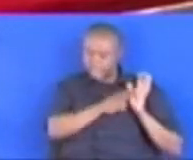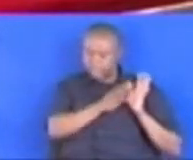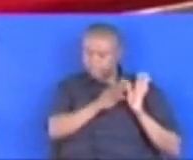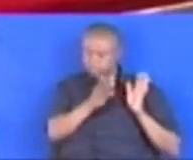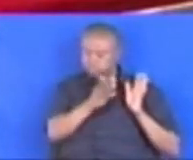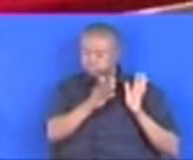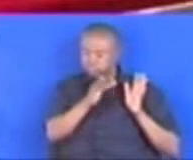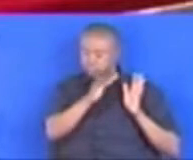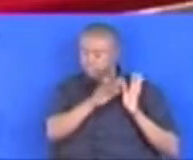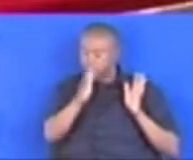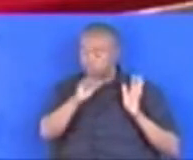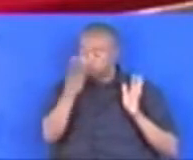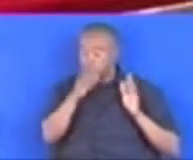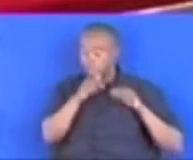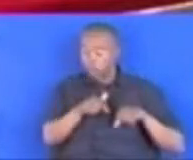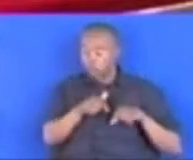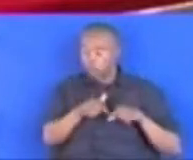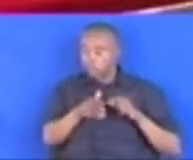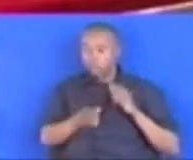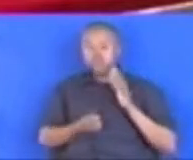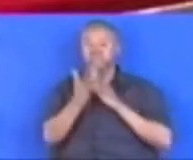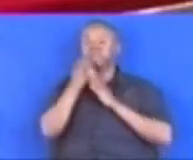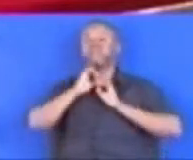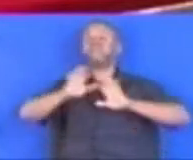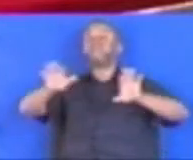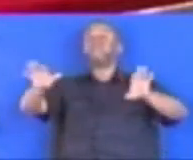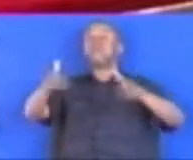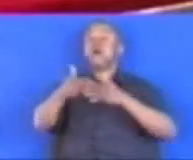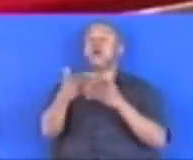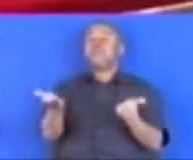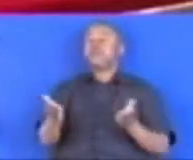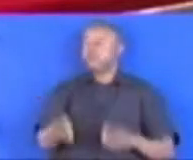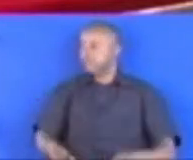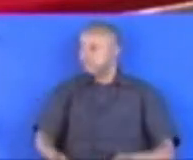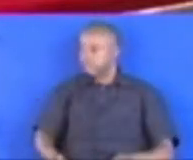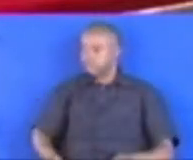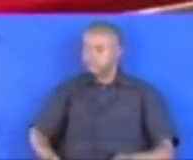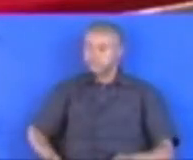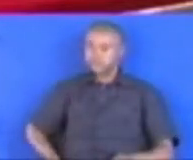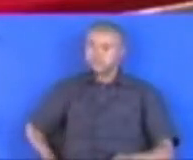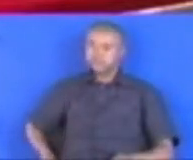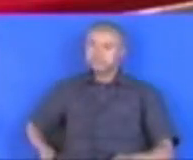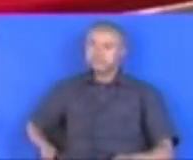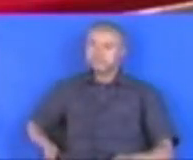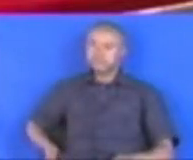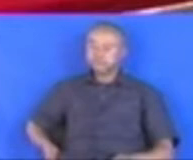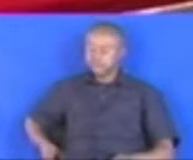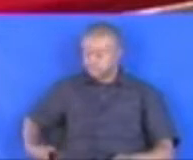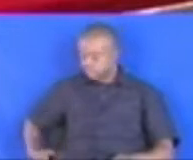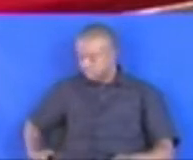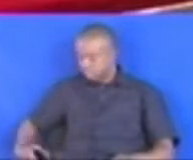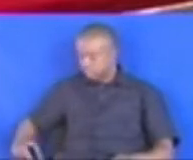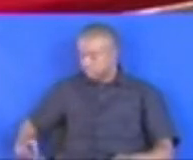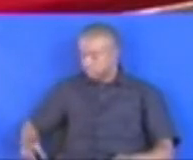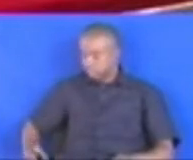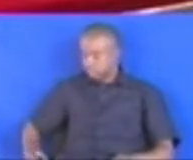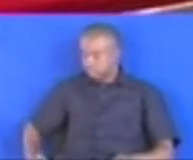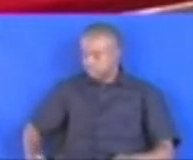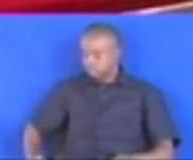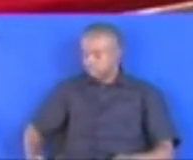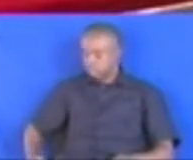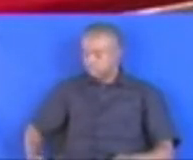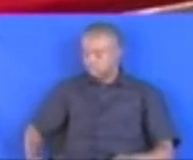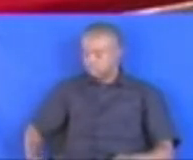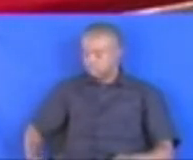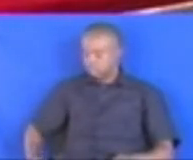mpaka Machi 2021 haukuweza kusambaa nchini kote. Aidha, mapambano dhidi ya maambukizi